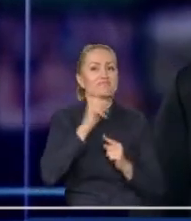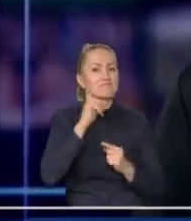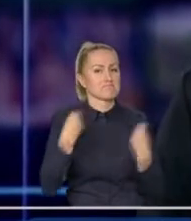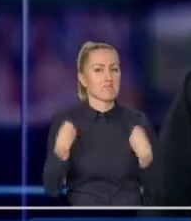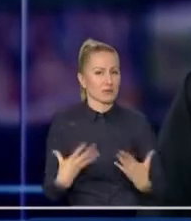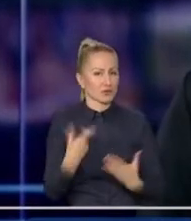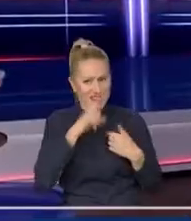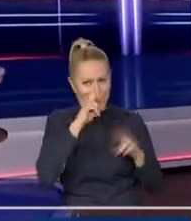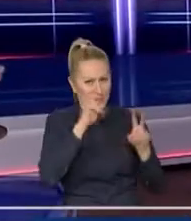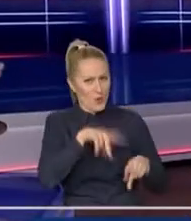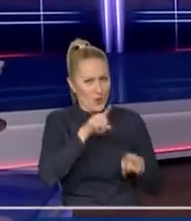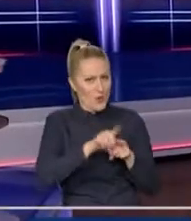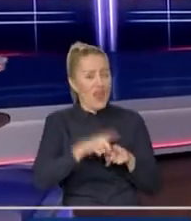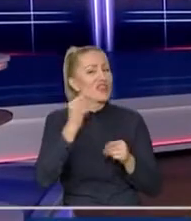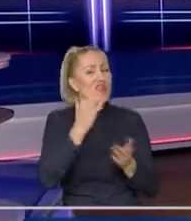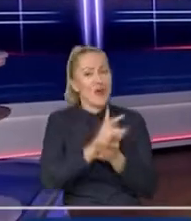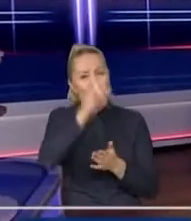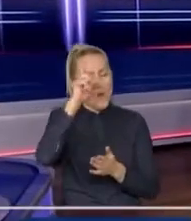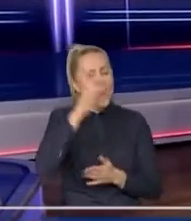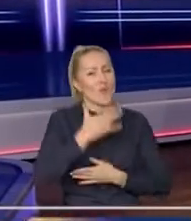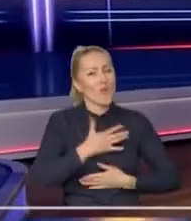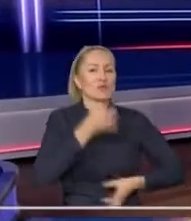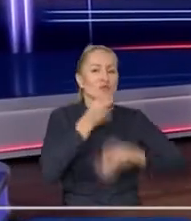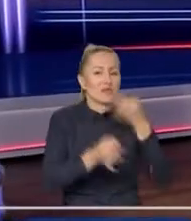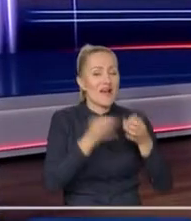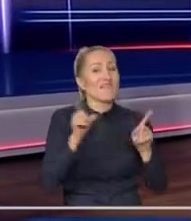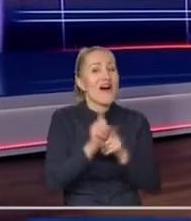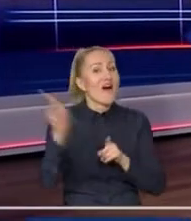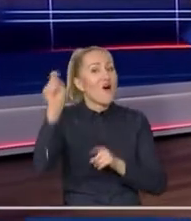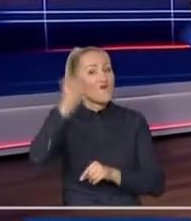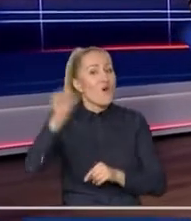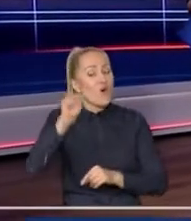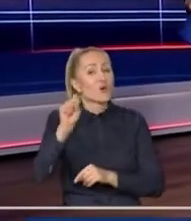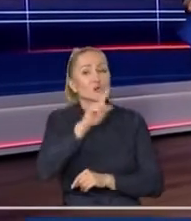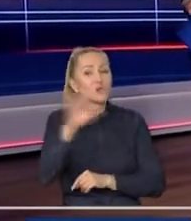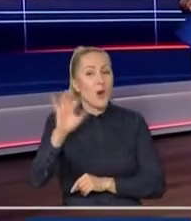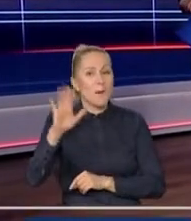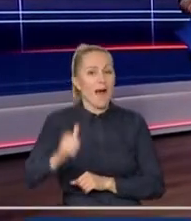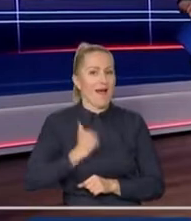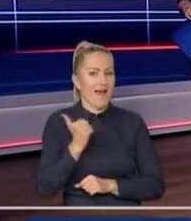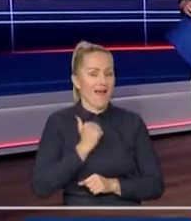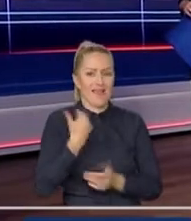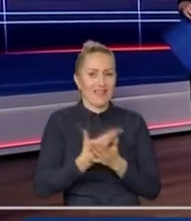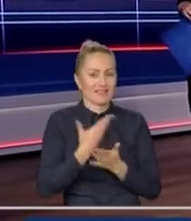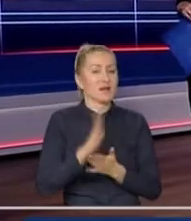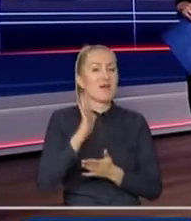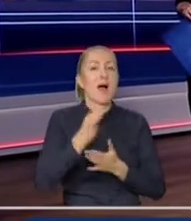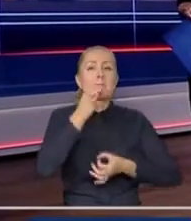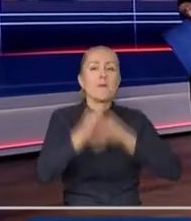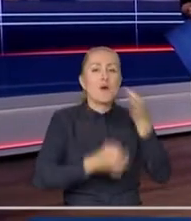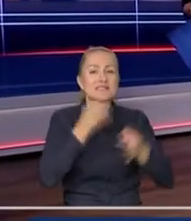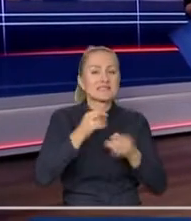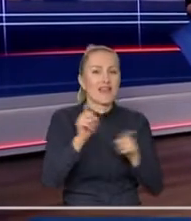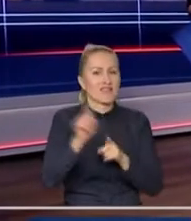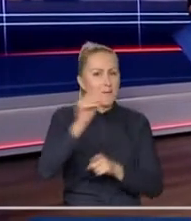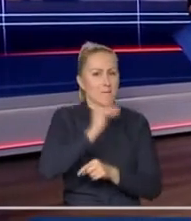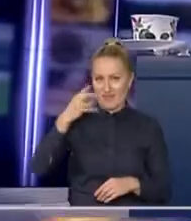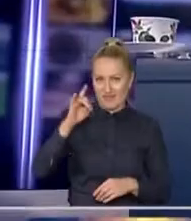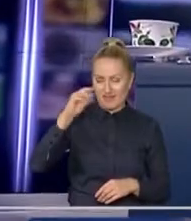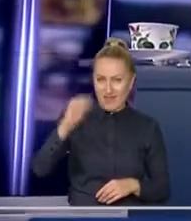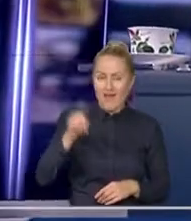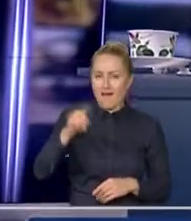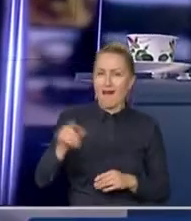Kowalewski. Tylko ludzie lubią podśpiewywać sobie pod nosem, bo wrocławskie zoo chwali się pieśniami w wykonaniu swoich człekokształtnych.